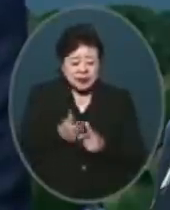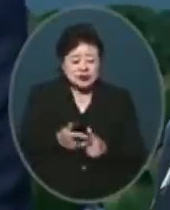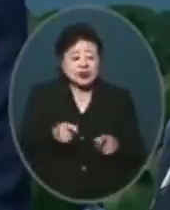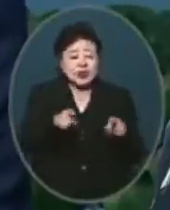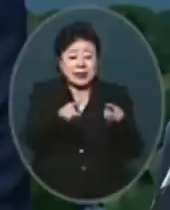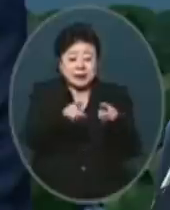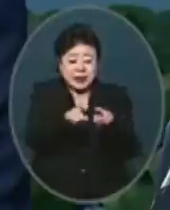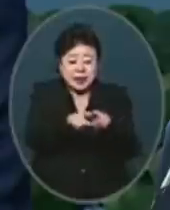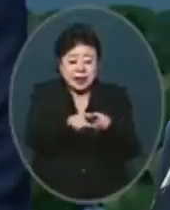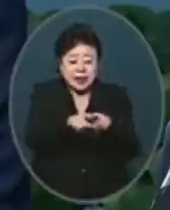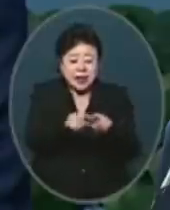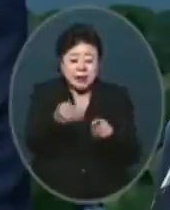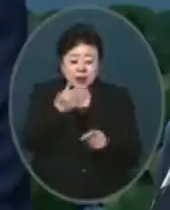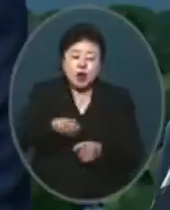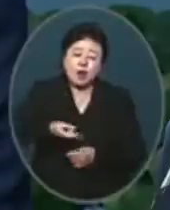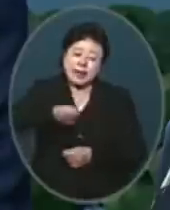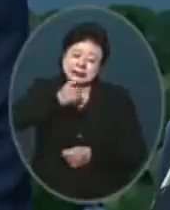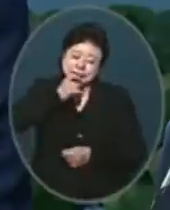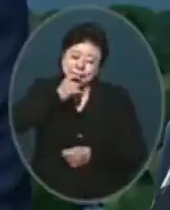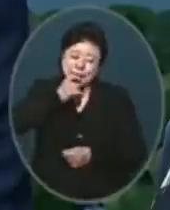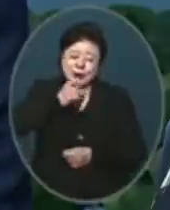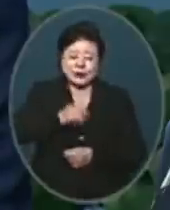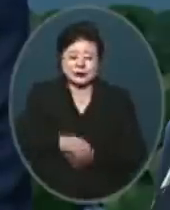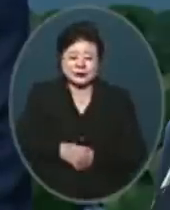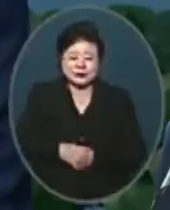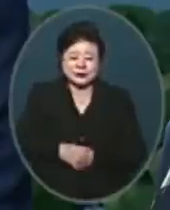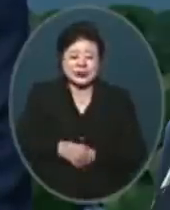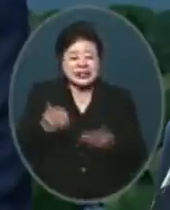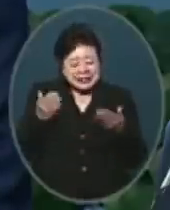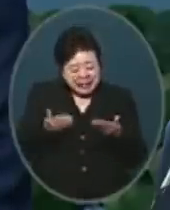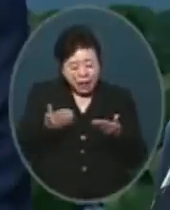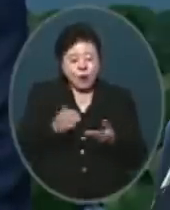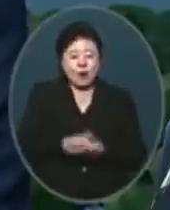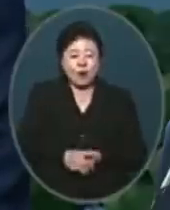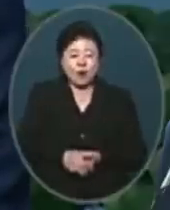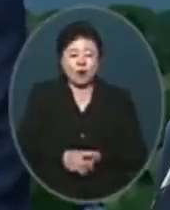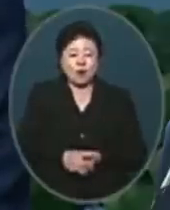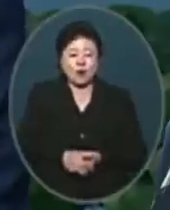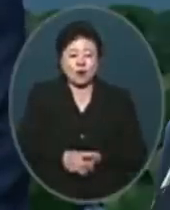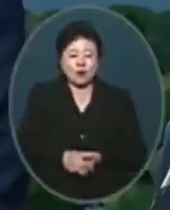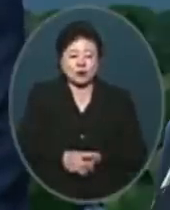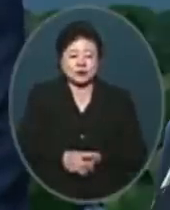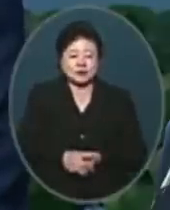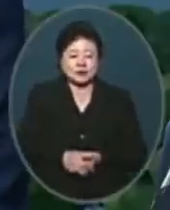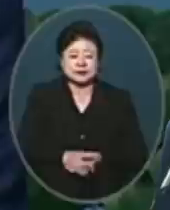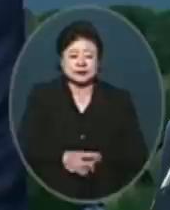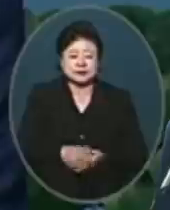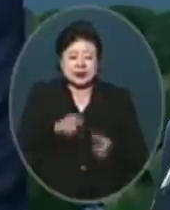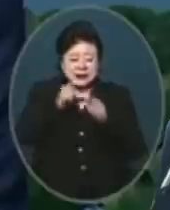예수님과 더불어 먹고 마시고 일하고